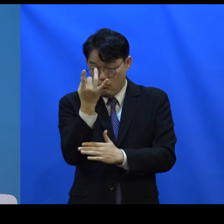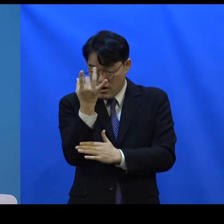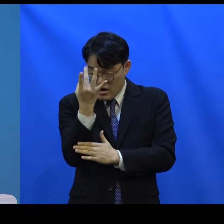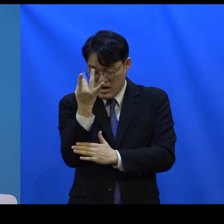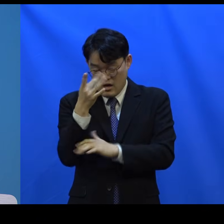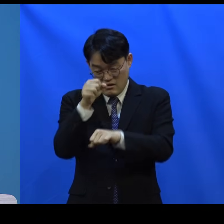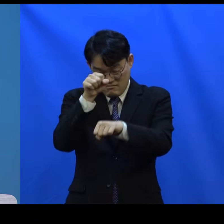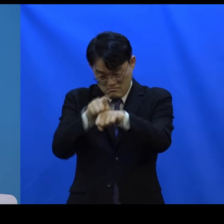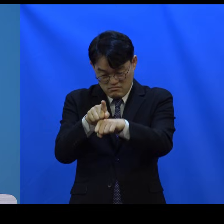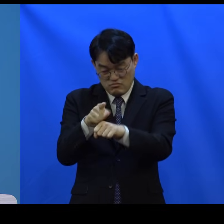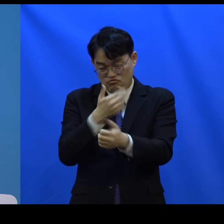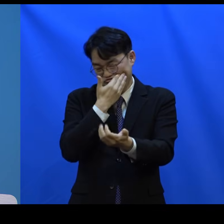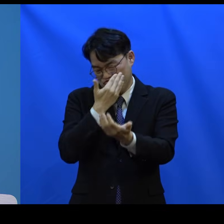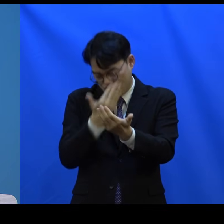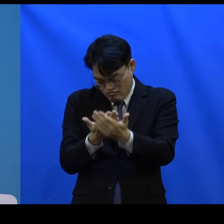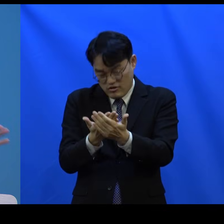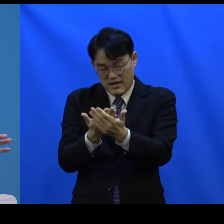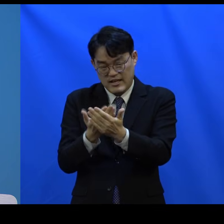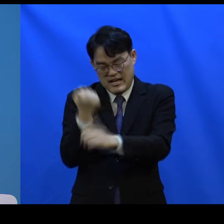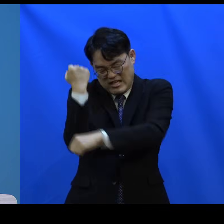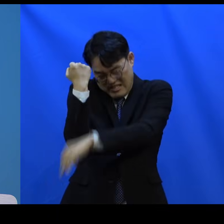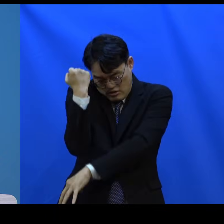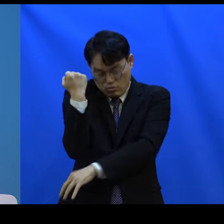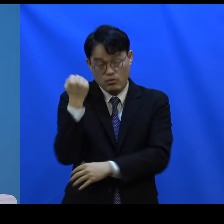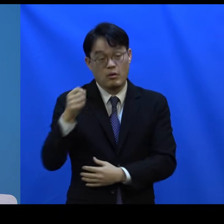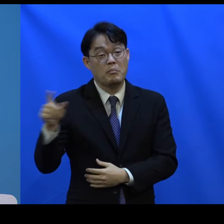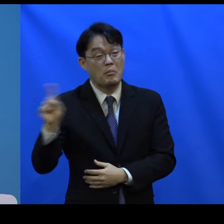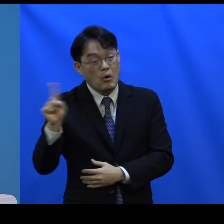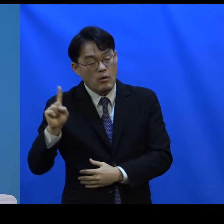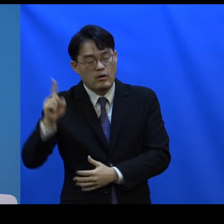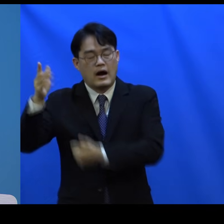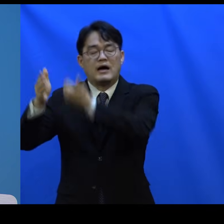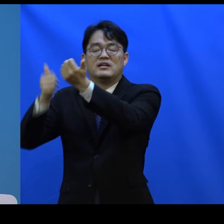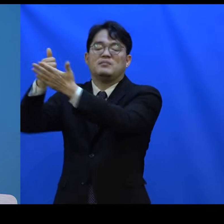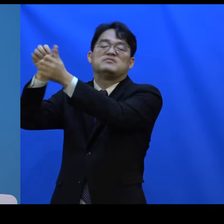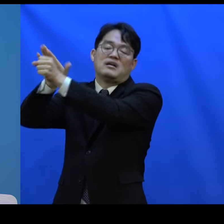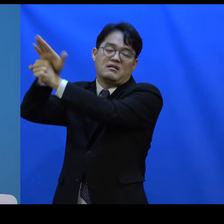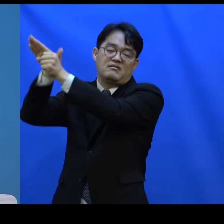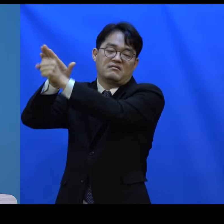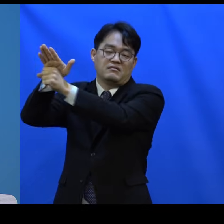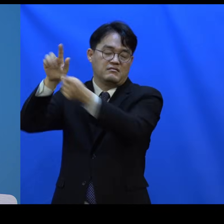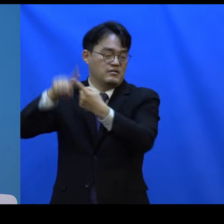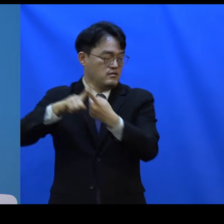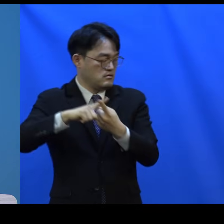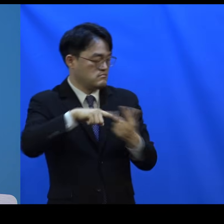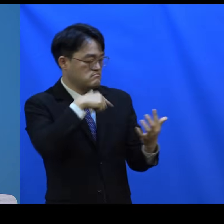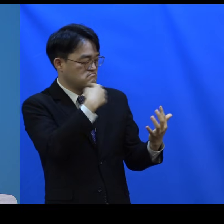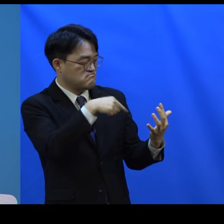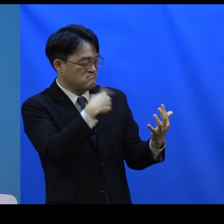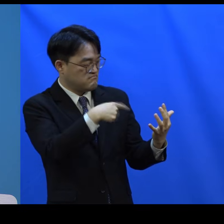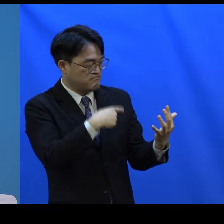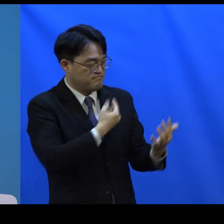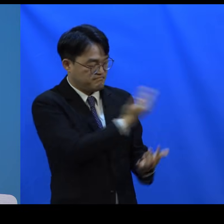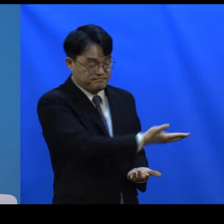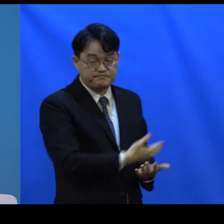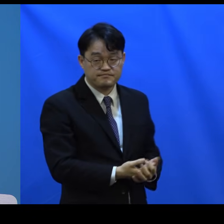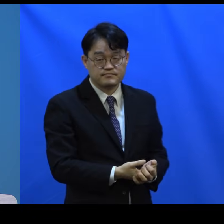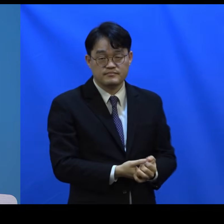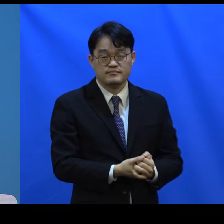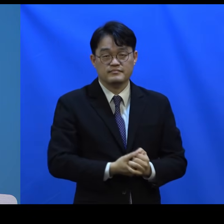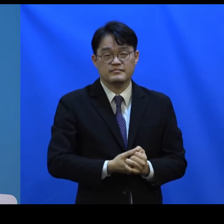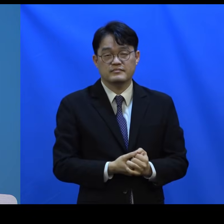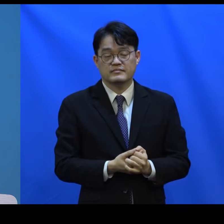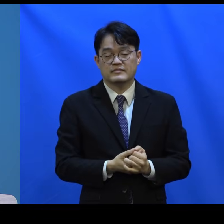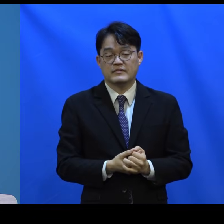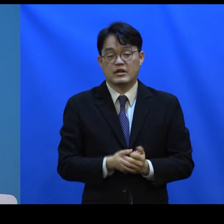이 율법사들은 엉뚱한 걸 가지고 그냥 세월을 보낸 거예요. 자, 율법의 본질 핵심은 뭐라고요?